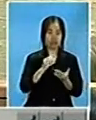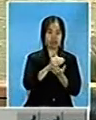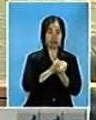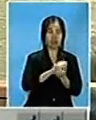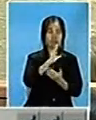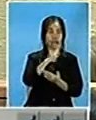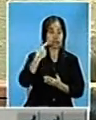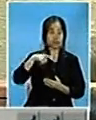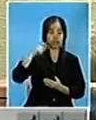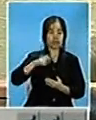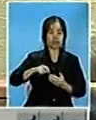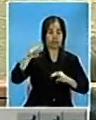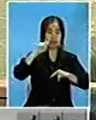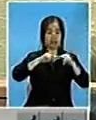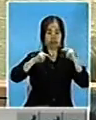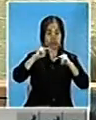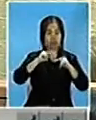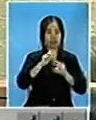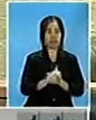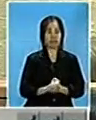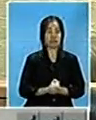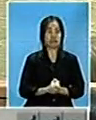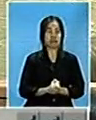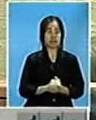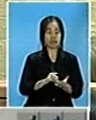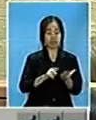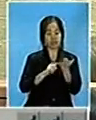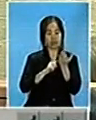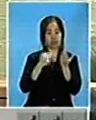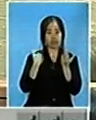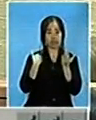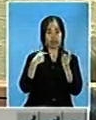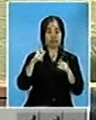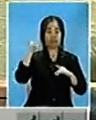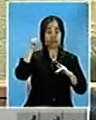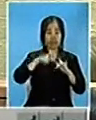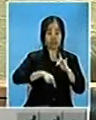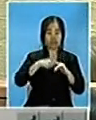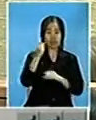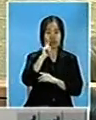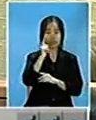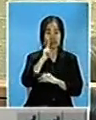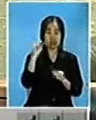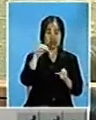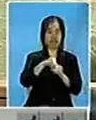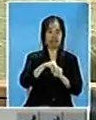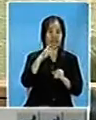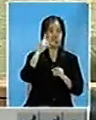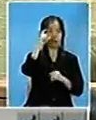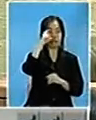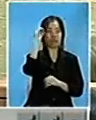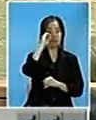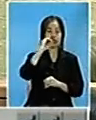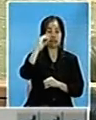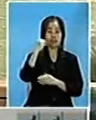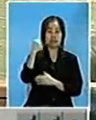ศาลปกครองผมมาดูครับท่านขาดไปเรื่องหนึ่งครับท่านไม่ได้ใส่รูปที่เป็นอ